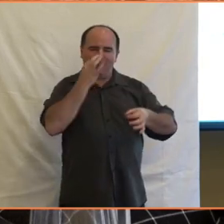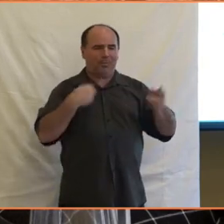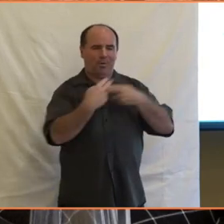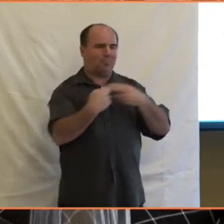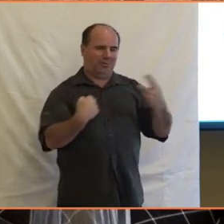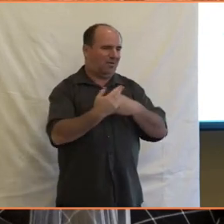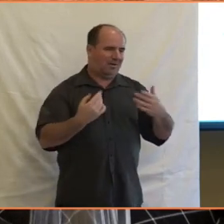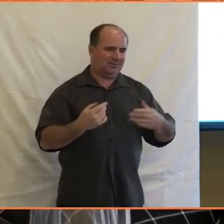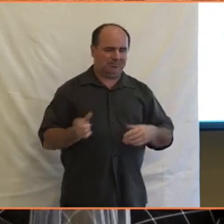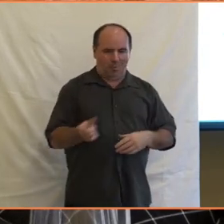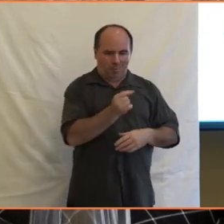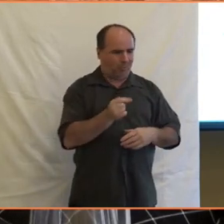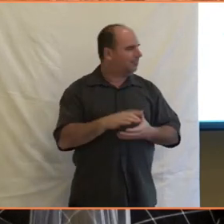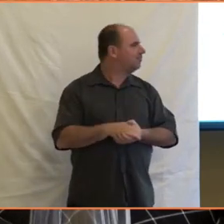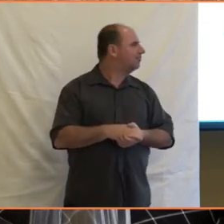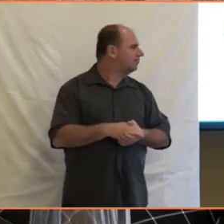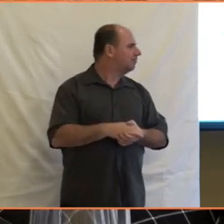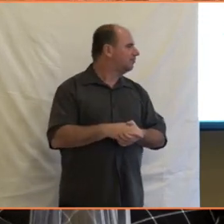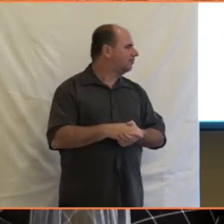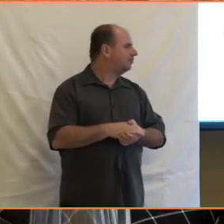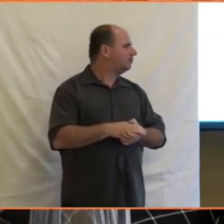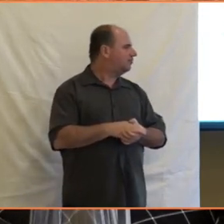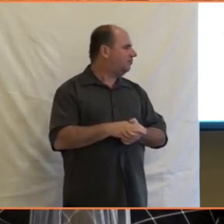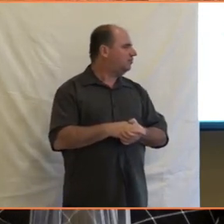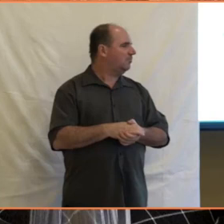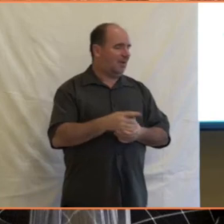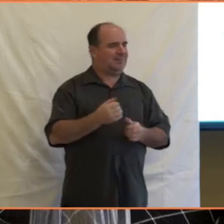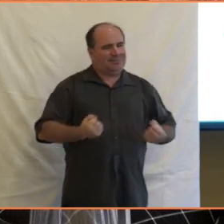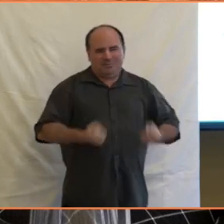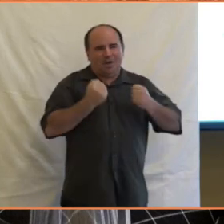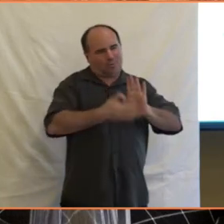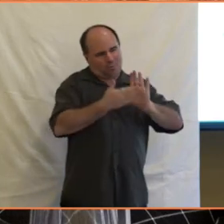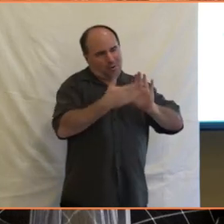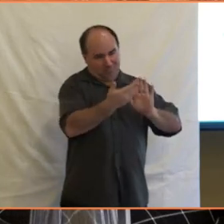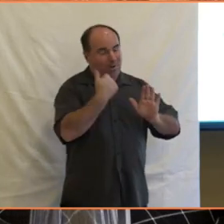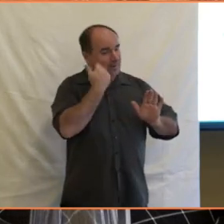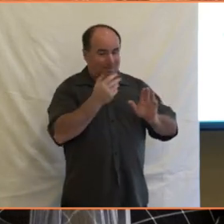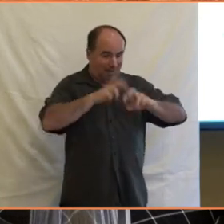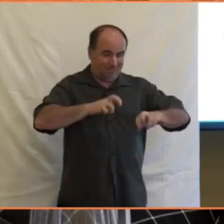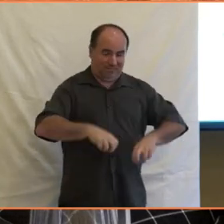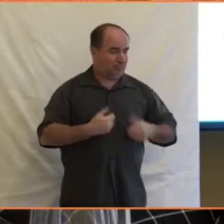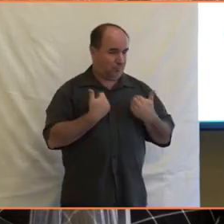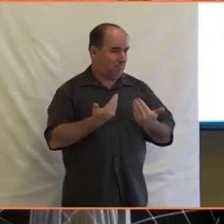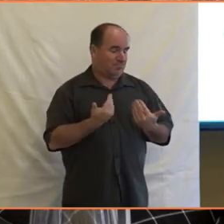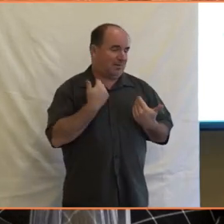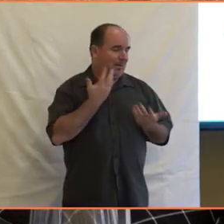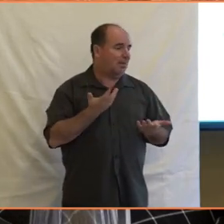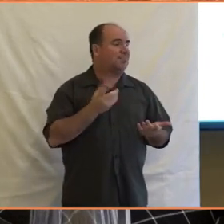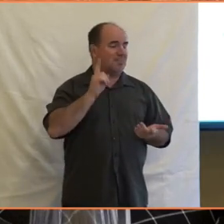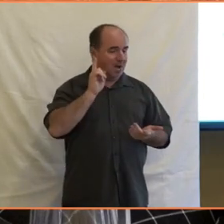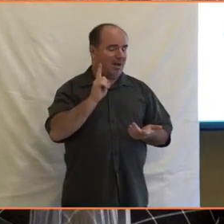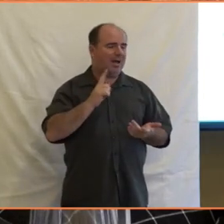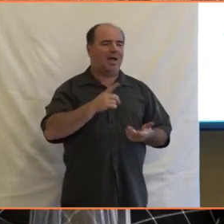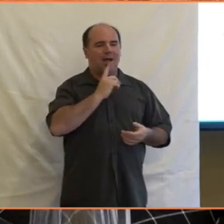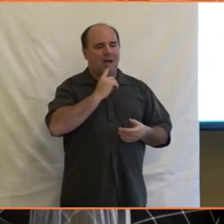takhle složitý záležitosti prostě se to obtížně jako úplně jako dokazuje, ale ty důvody pro to se domnívat, že tam dochází k